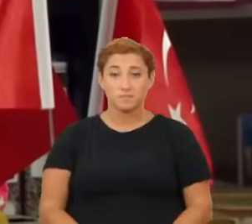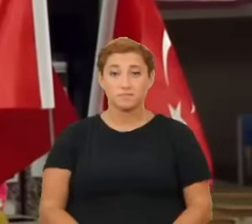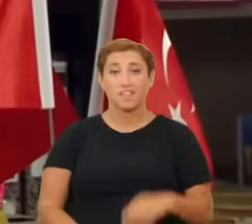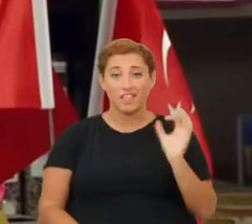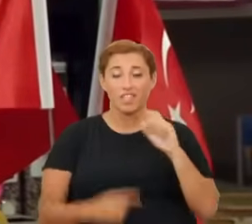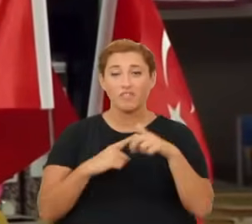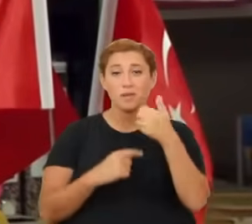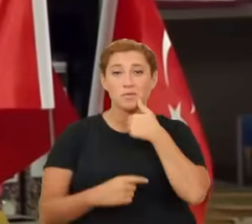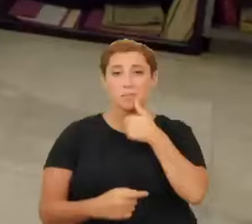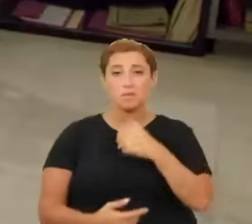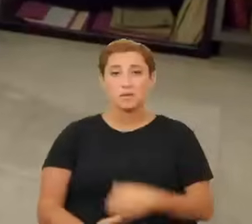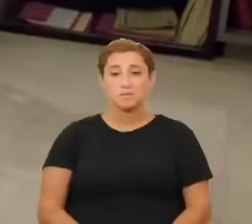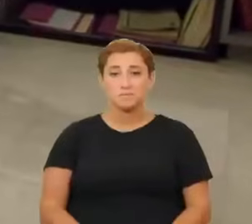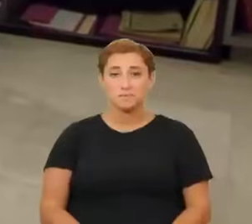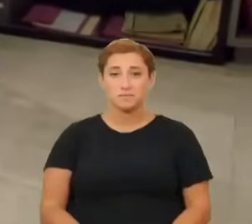Evet Fehmi baba.